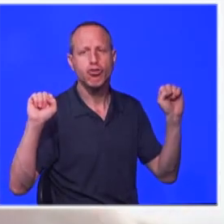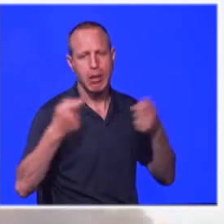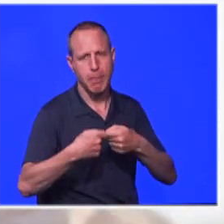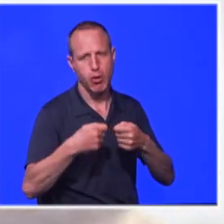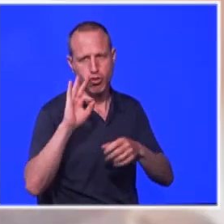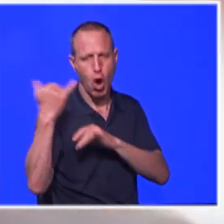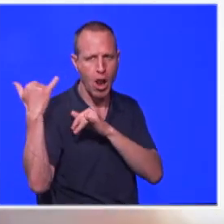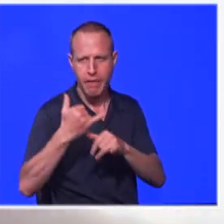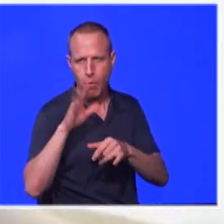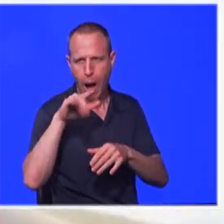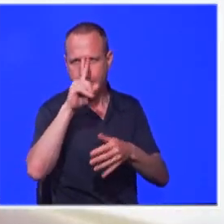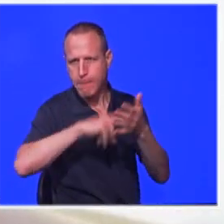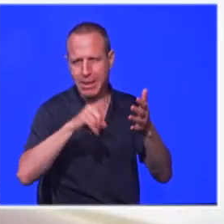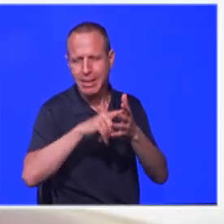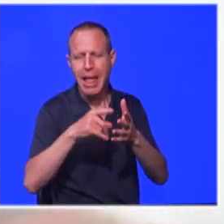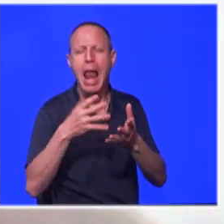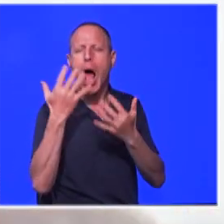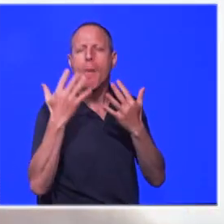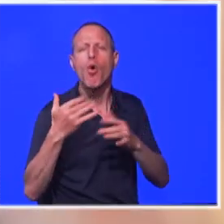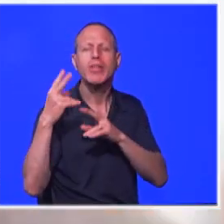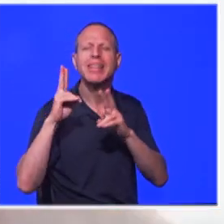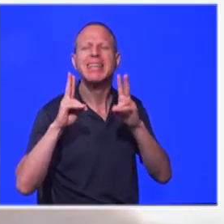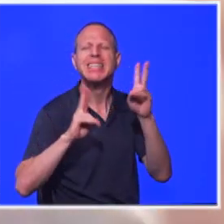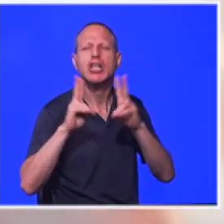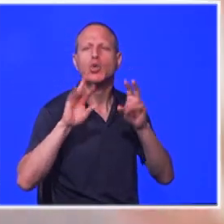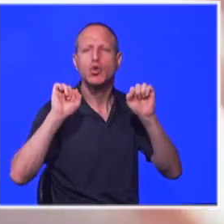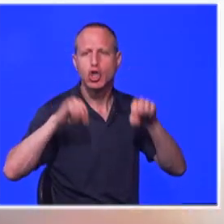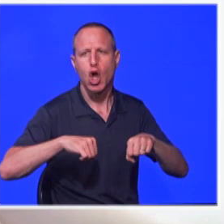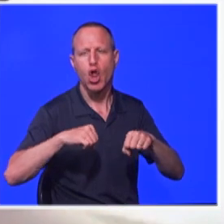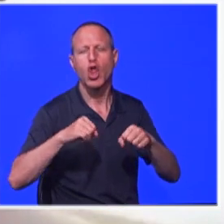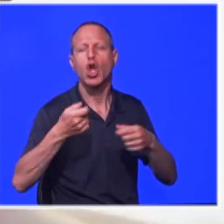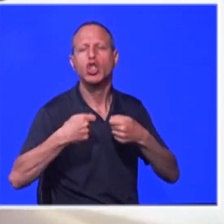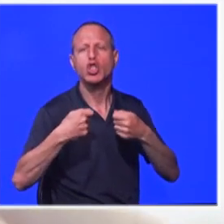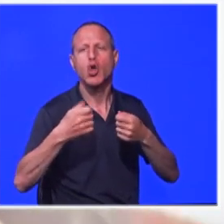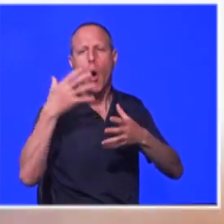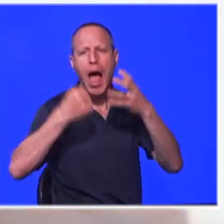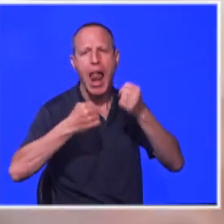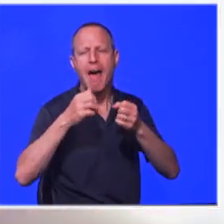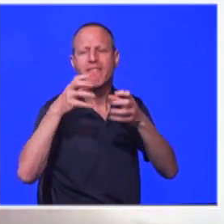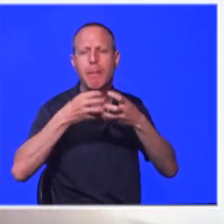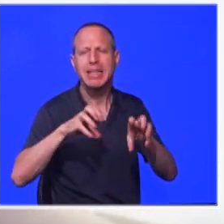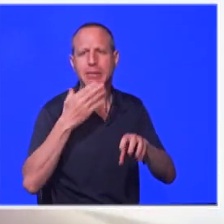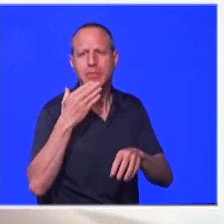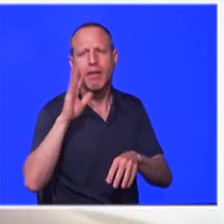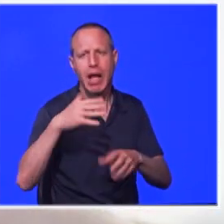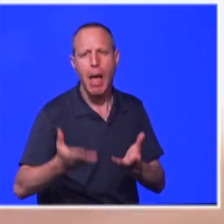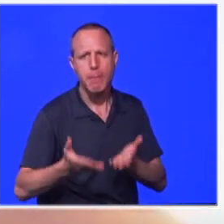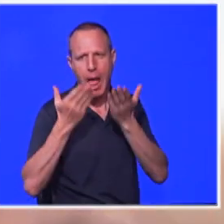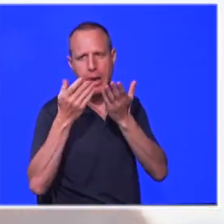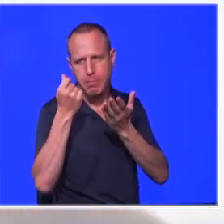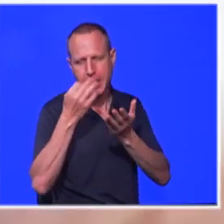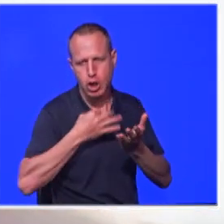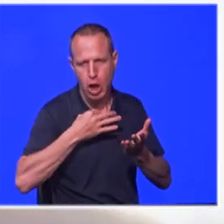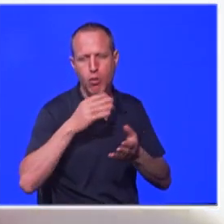שלו ליבוא, הוא גם ביטל את מכסות הייצור שבעצם שולטות בשוק החלב והביצים בישראל, ובעצם גם מעלים את המחיר שלנו שהוא